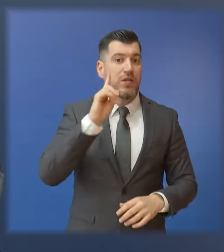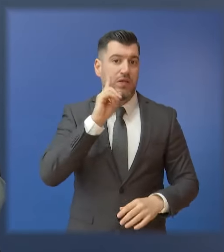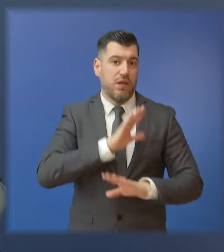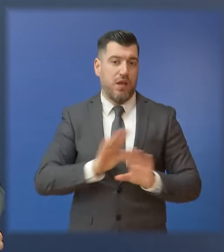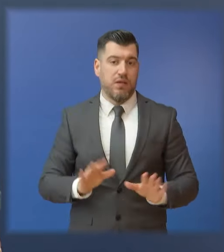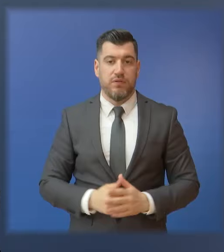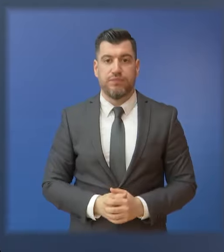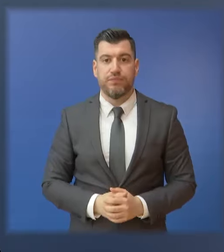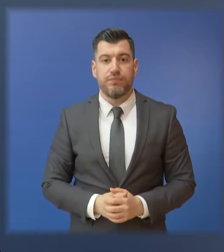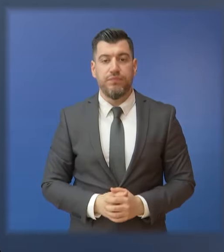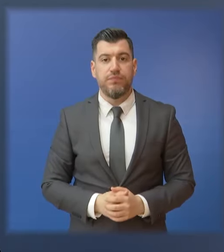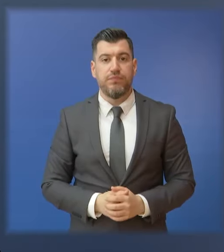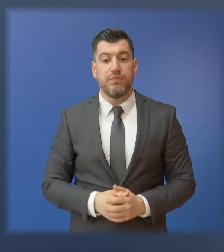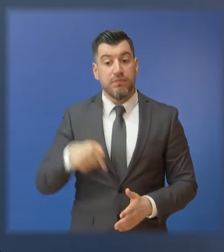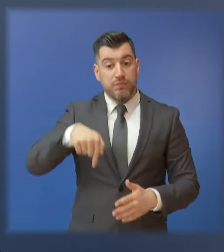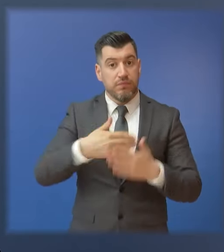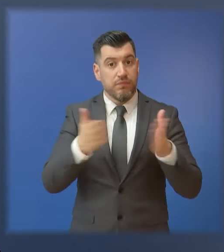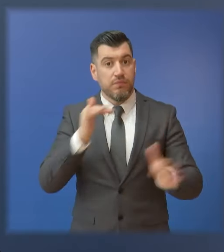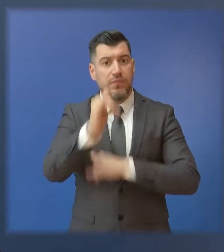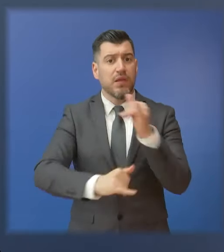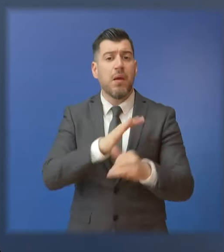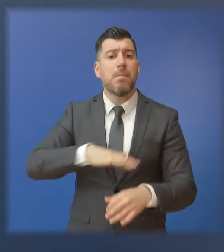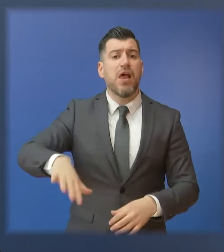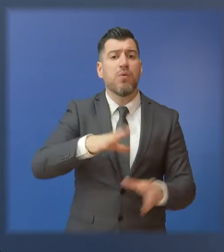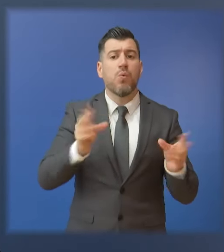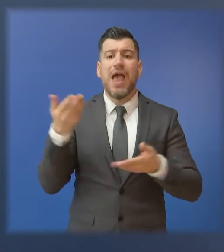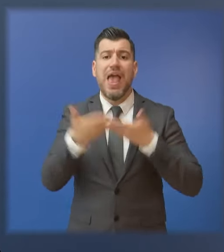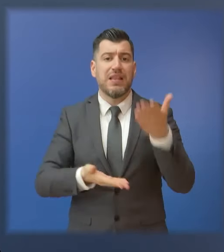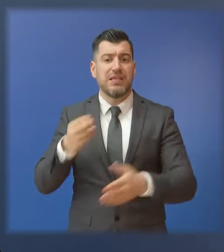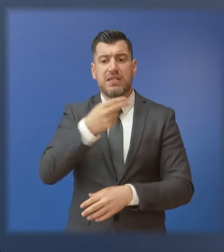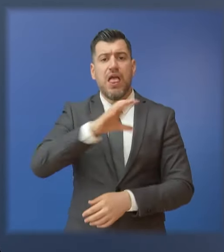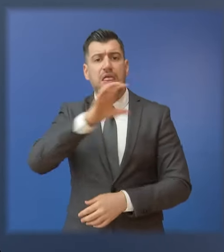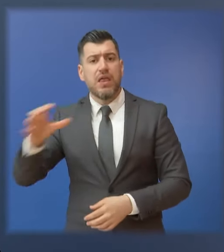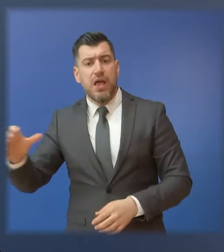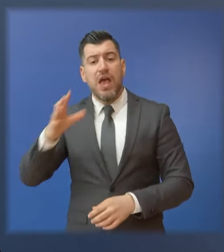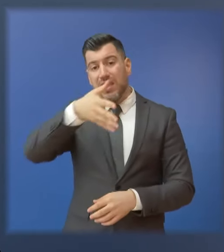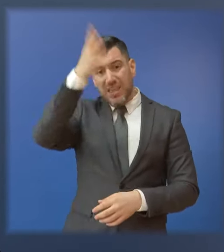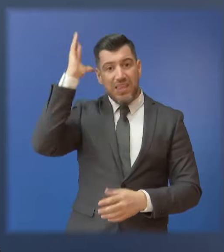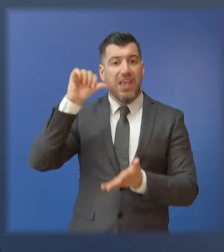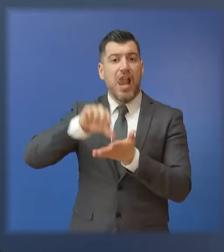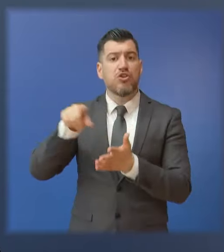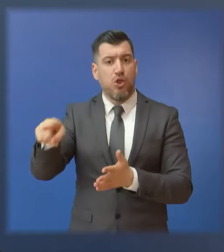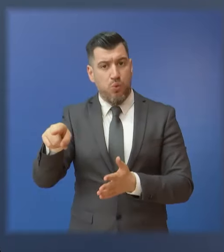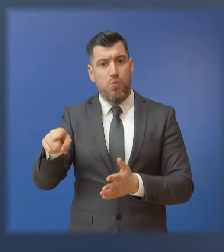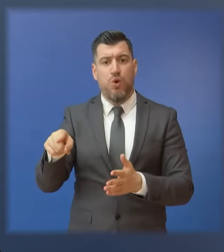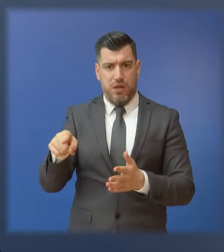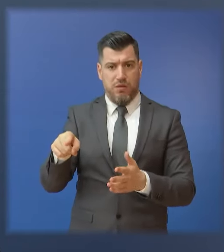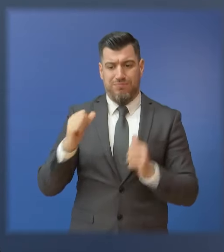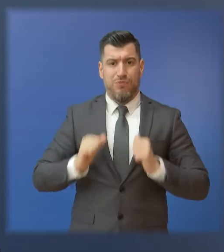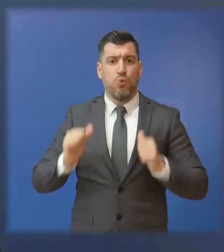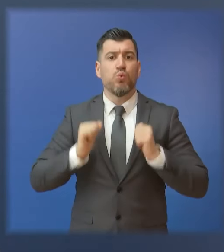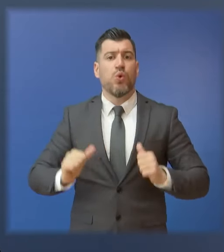αποτελεσματικά ανοίγει σήμερα η πλατφόρμα για αιτήσεις για το θέσι και το εσπα 2024 συνολικού προϋπολογισμού